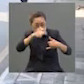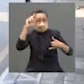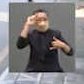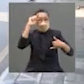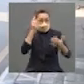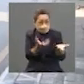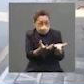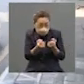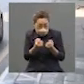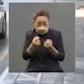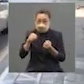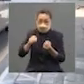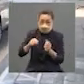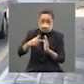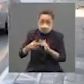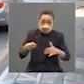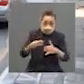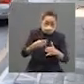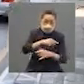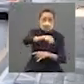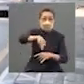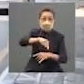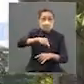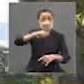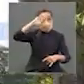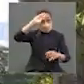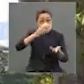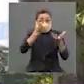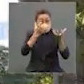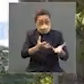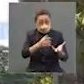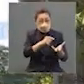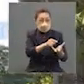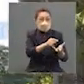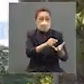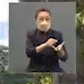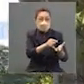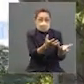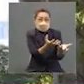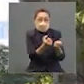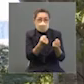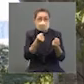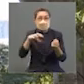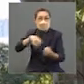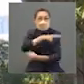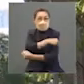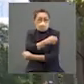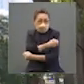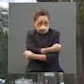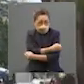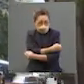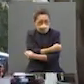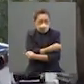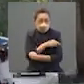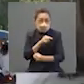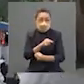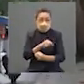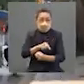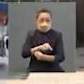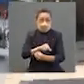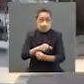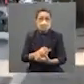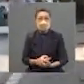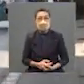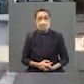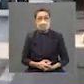แรกก็จะเป็นกลุ่มผู้ป่วยโควิด-19 นะคะในส่วนนี้เนี่ยก็จะมีมาตรการเตรียมแล้วนะคะสำหรับการคัดกรองผู้ป่วยการ